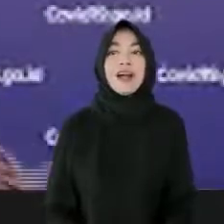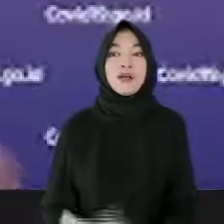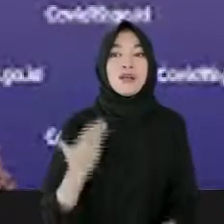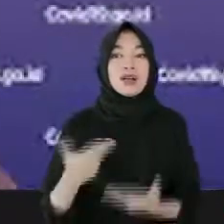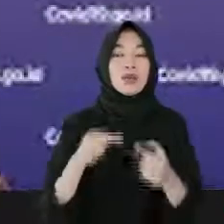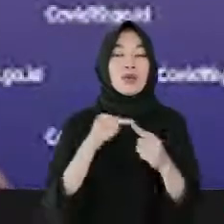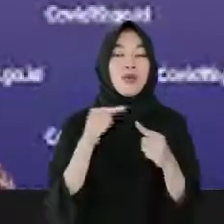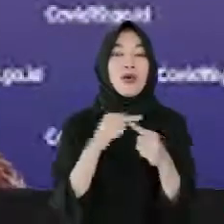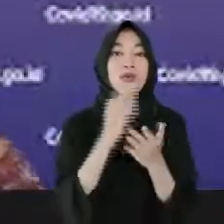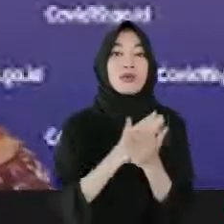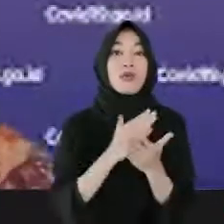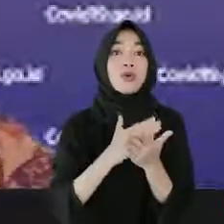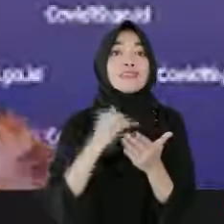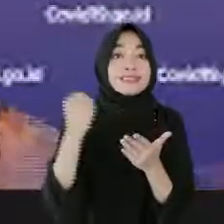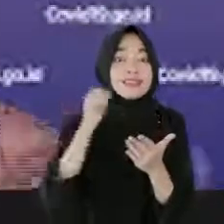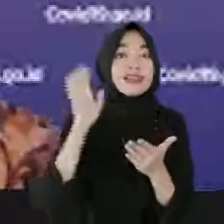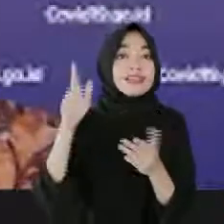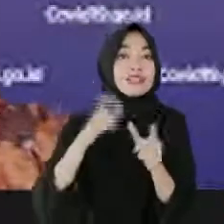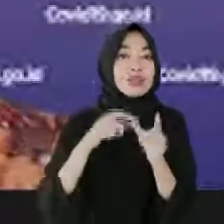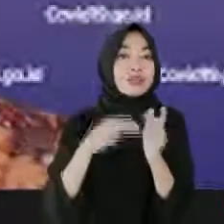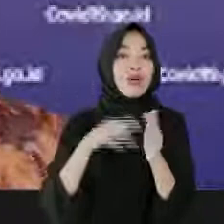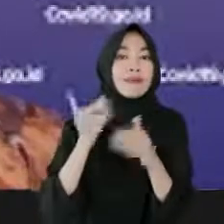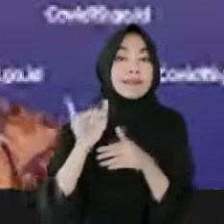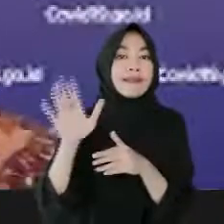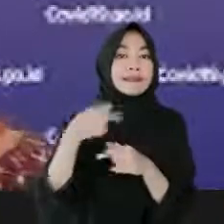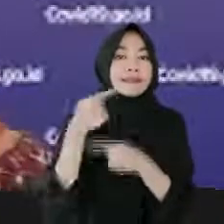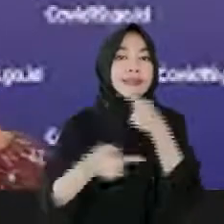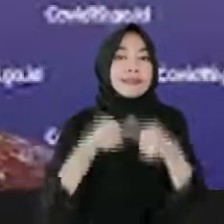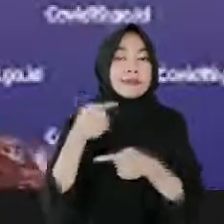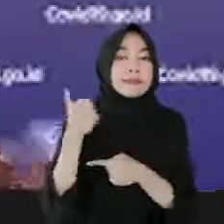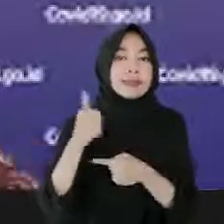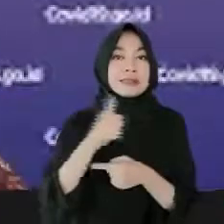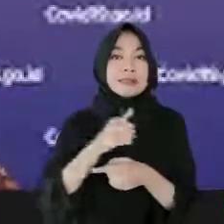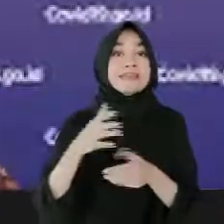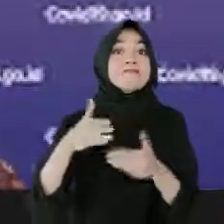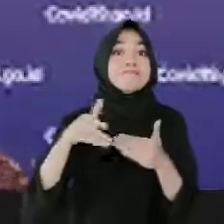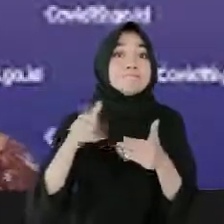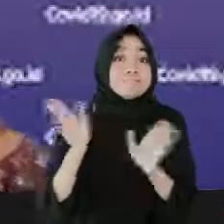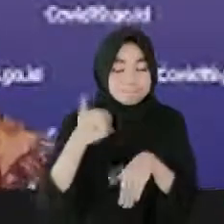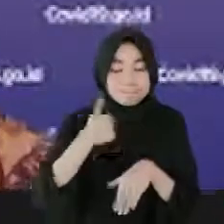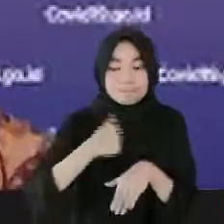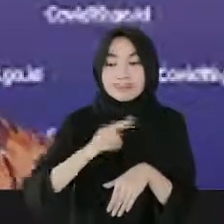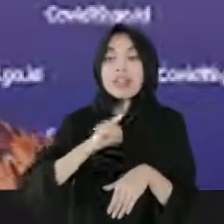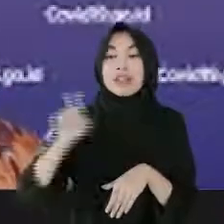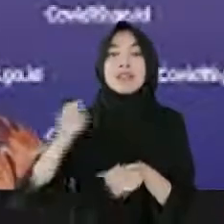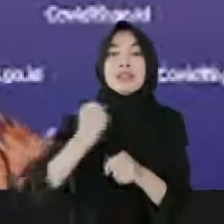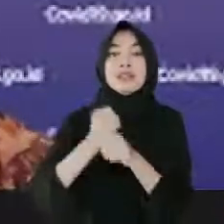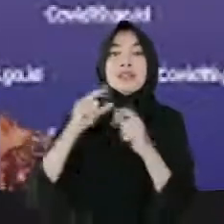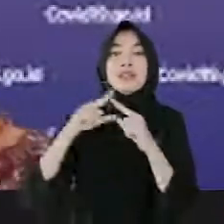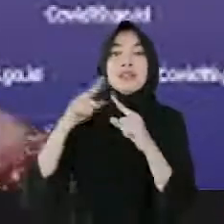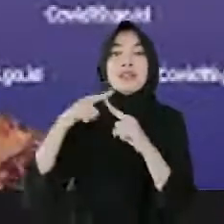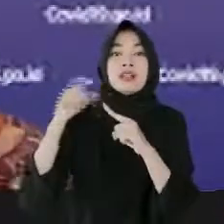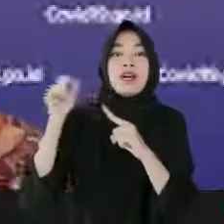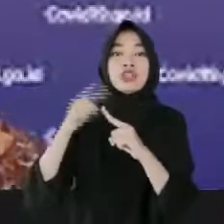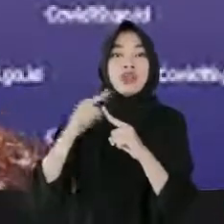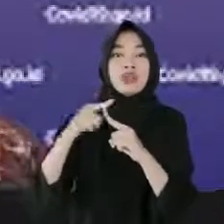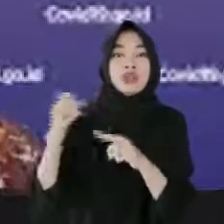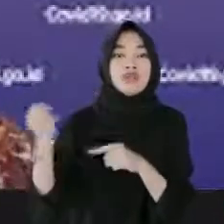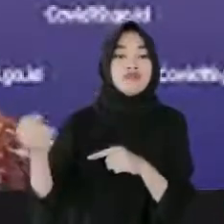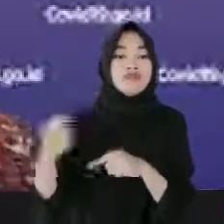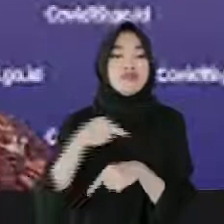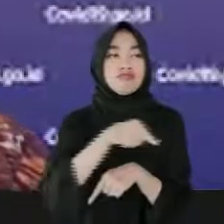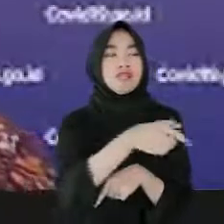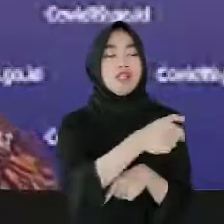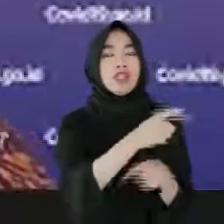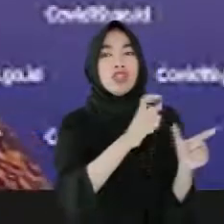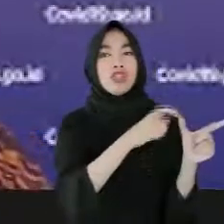Sony bisa menjelaskan namun ke Pak Gatot dulu Pak Darto tadi udah disampaikan oleh Pak Sonic sedemikian rupa ada